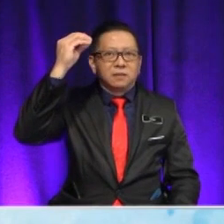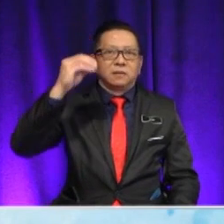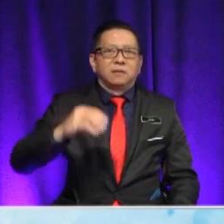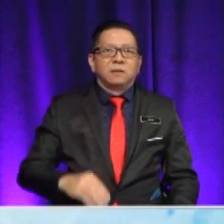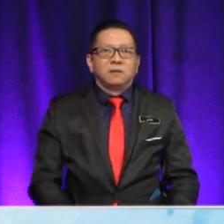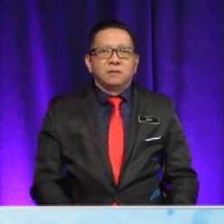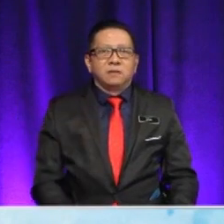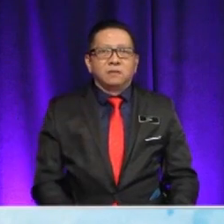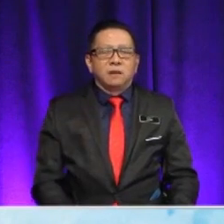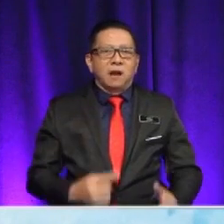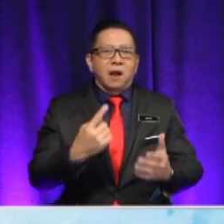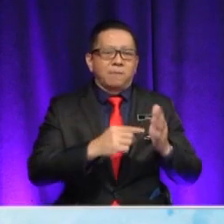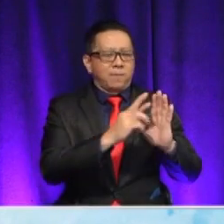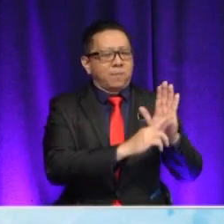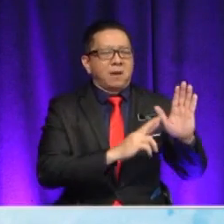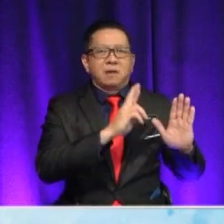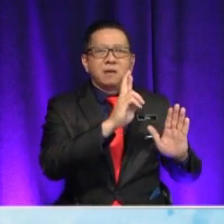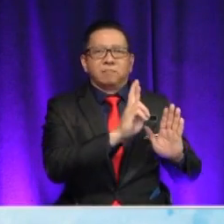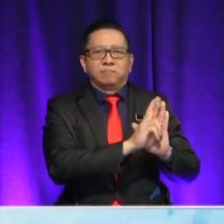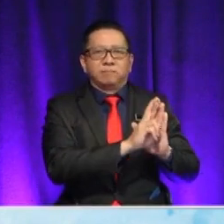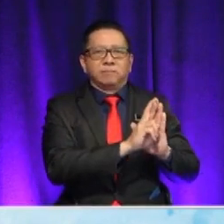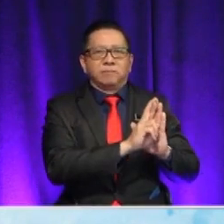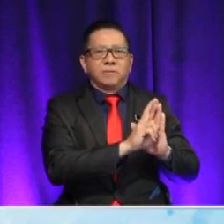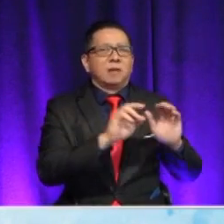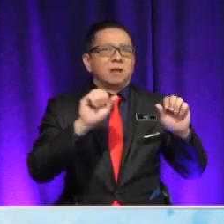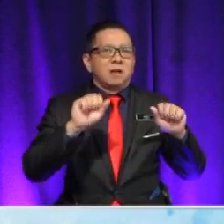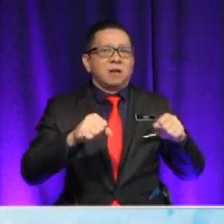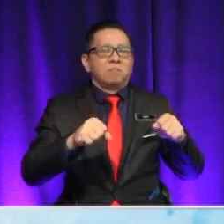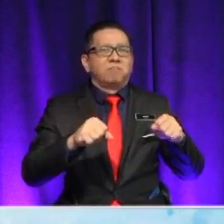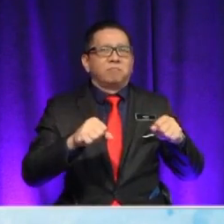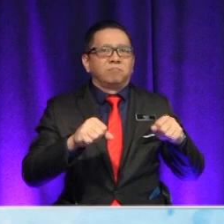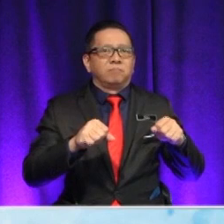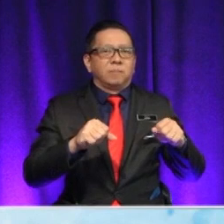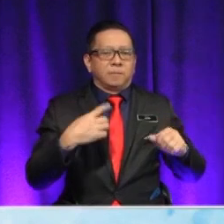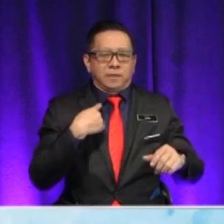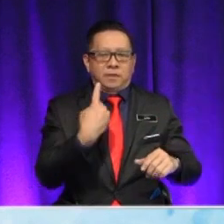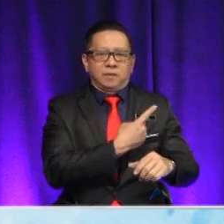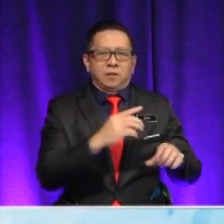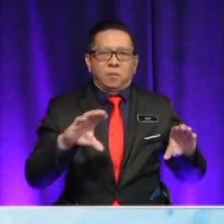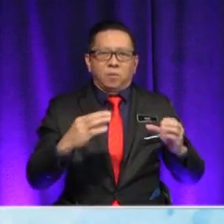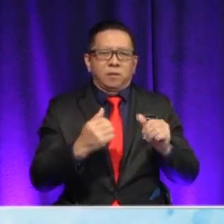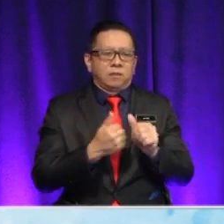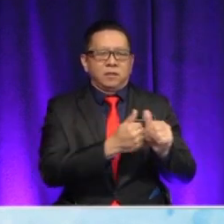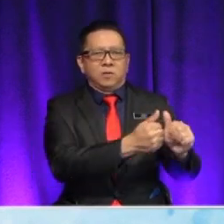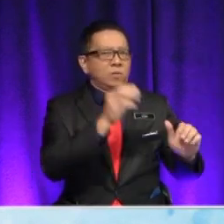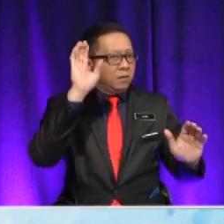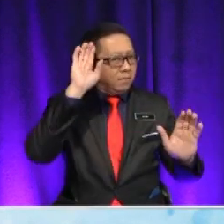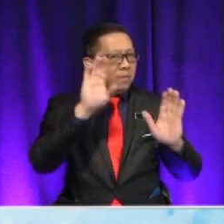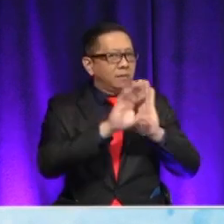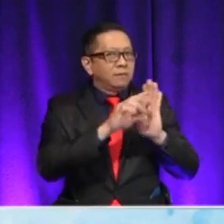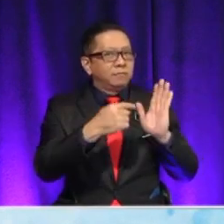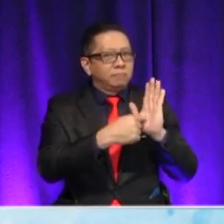jadi apa peranan yang boleh kita lakukan dalam gambar ni sebenarnya? Silakan